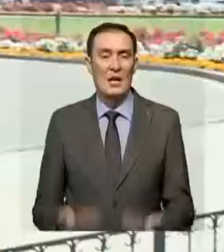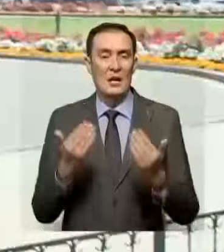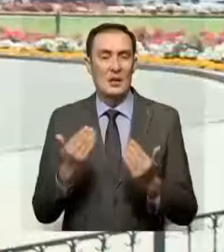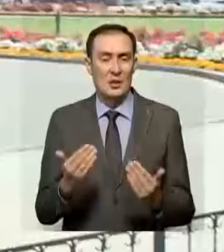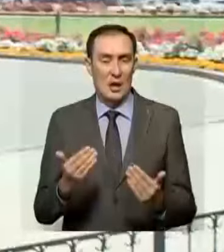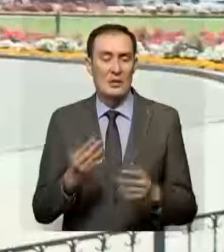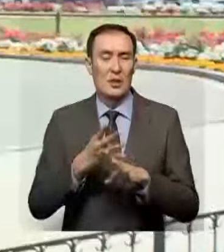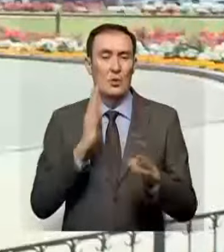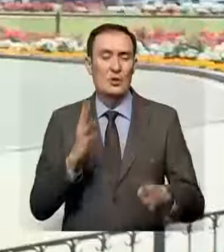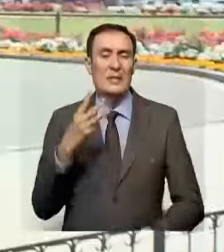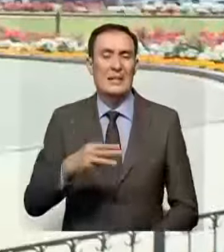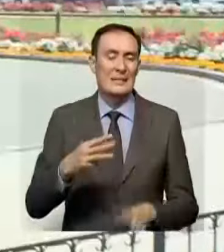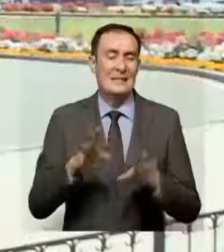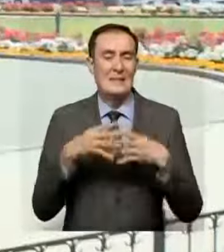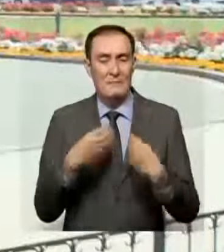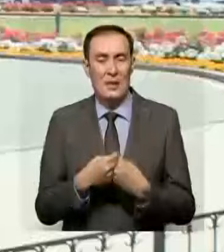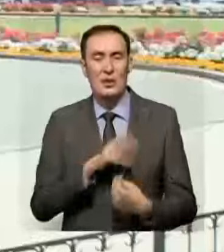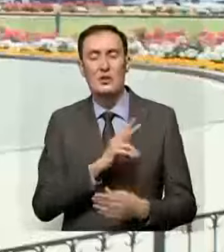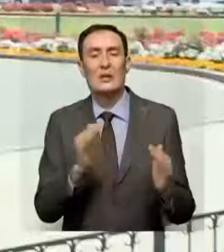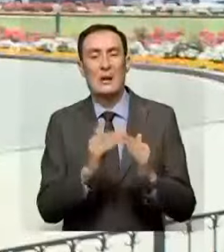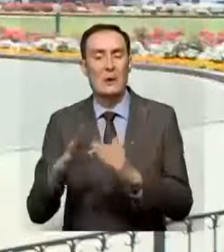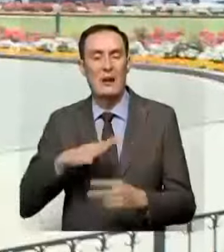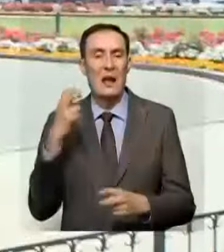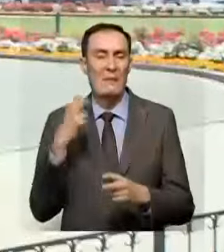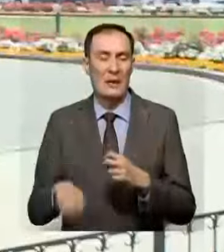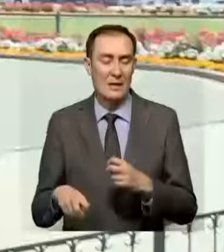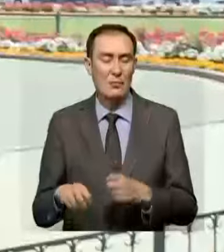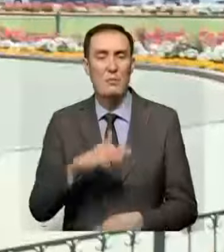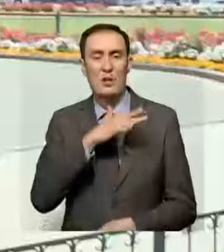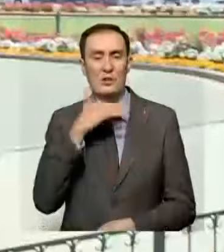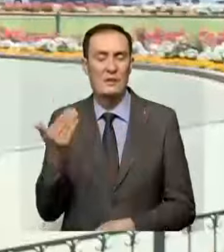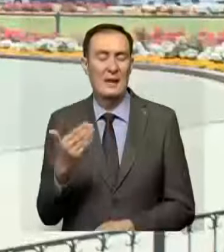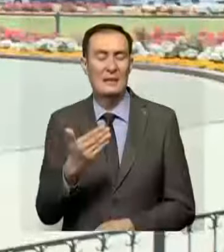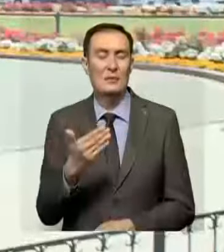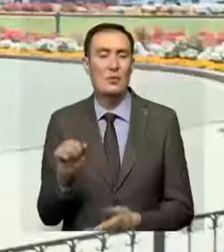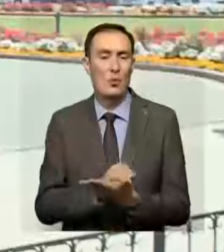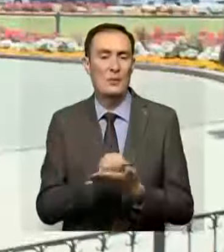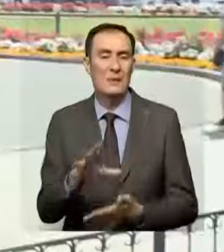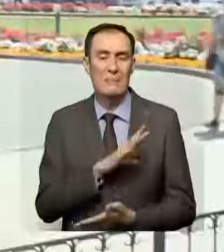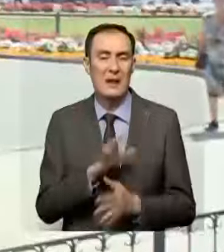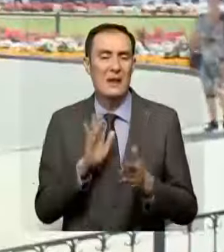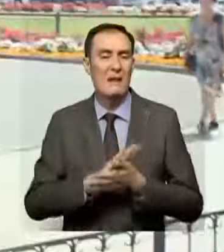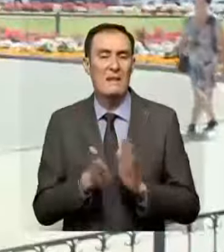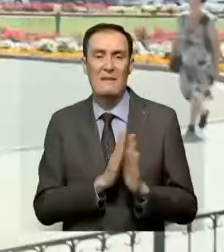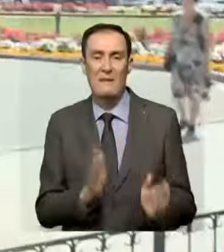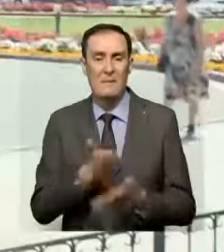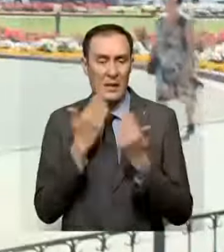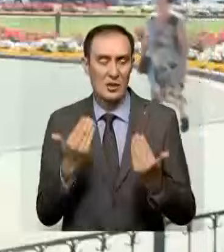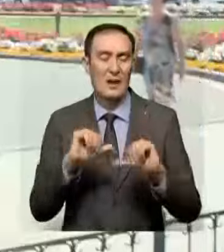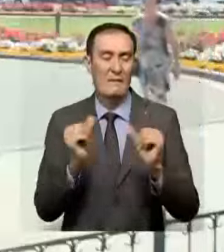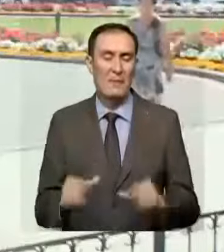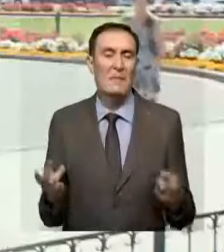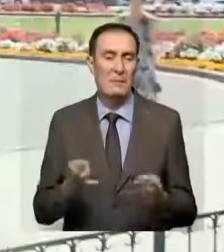Сейчас на очереди 30 семей, дома которых признаны аварийными. У большинства из них документы были не в порядке. Сейчас